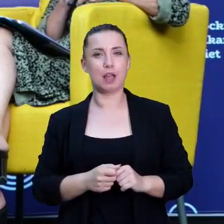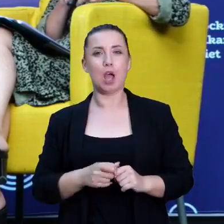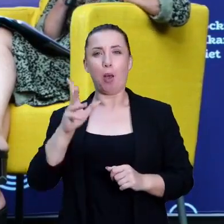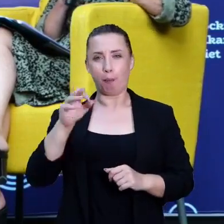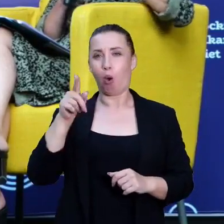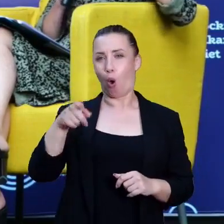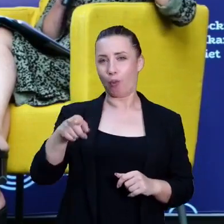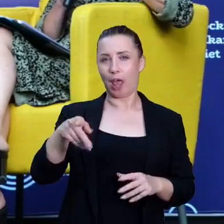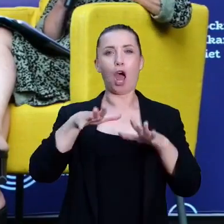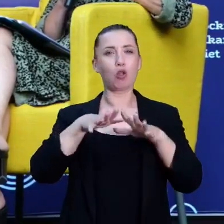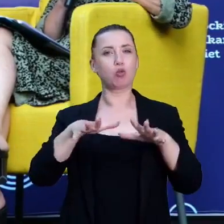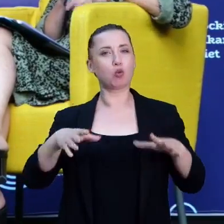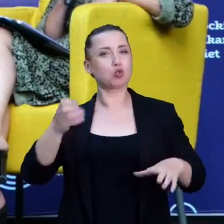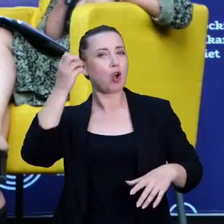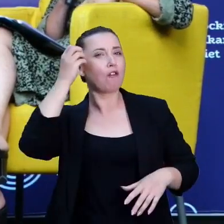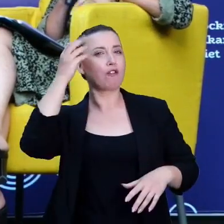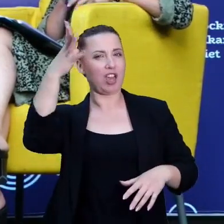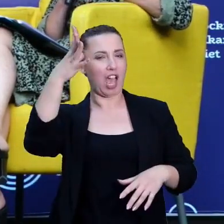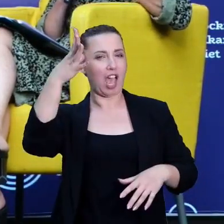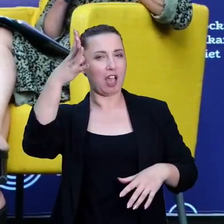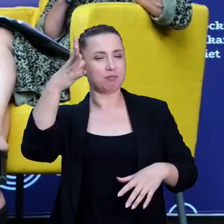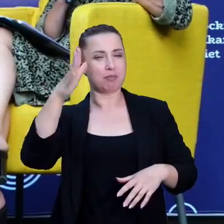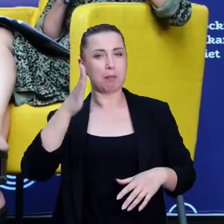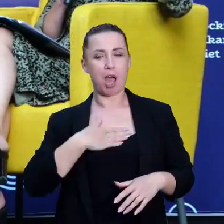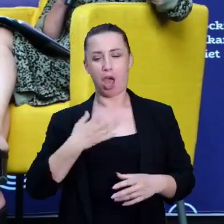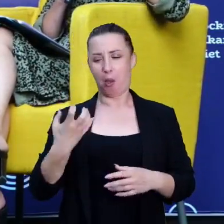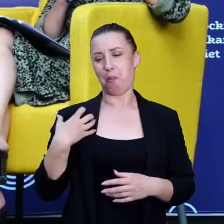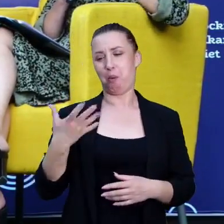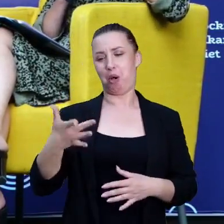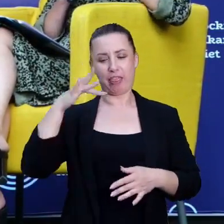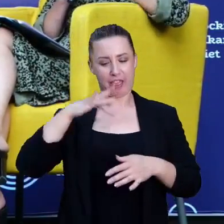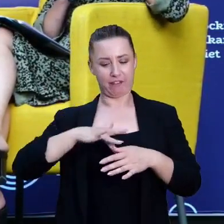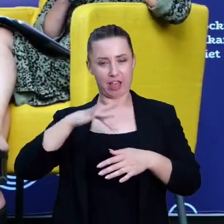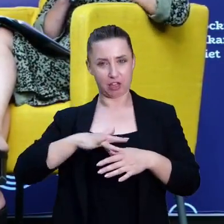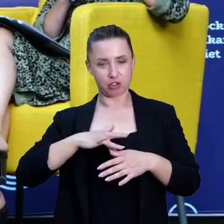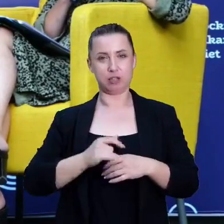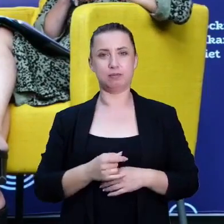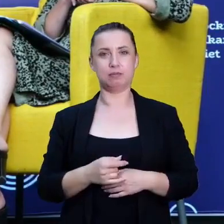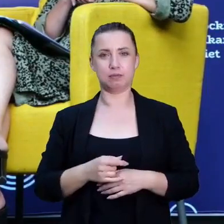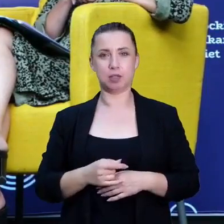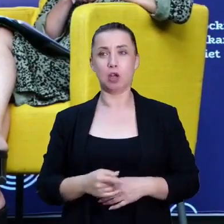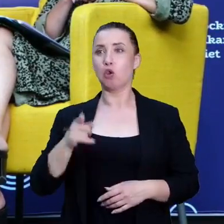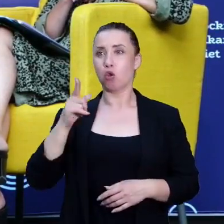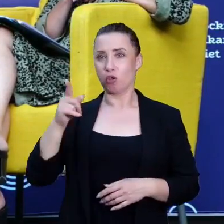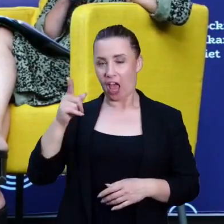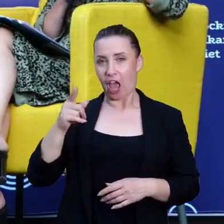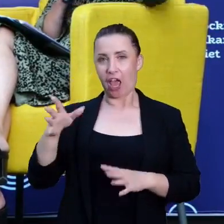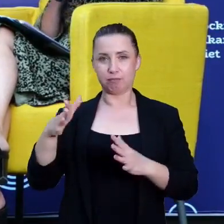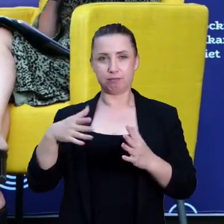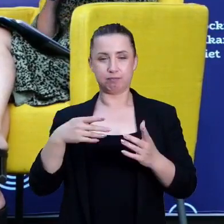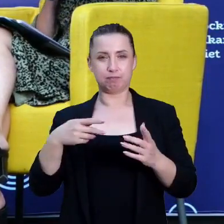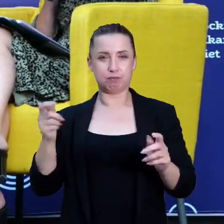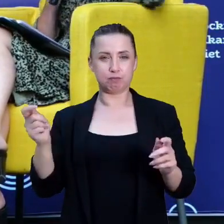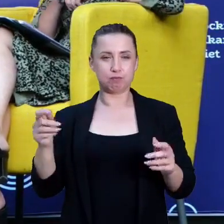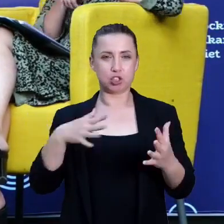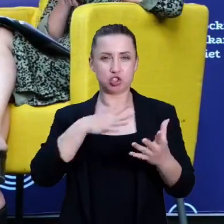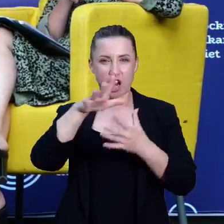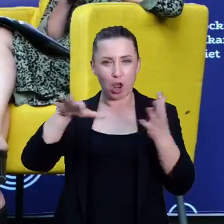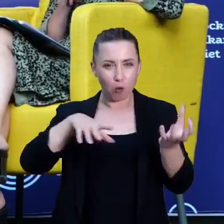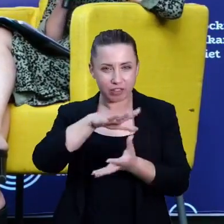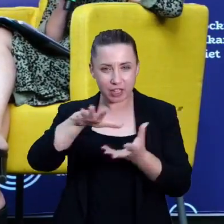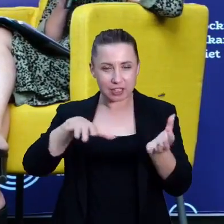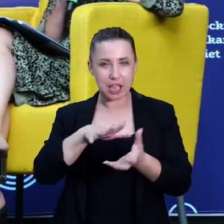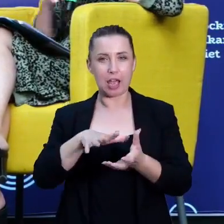dużą wiedzę, ma pewne bogactwo wewnętrzne i to te kobiety inkwizycja paliła na stosach. Ale to nie, wiem, czy, nie